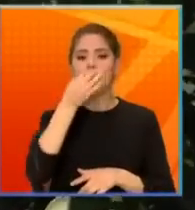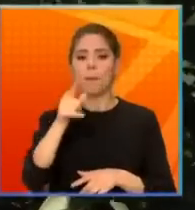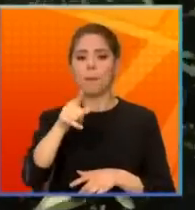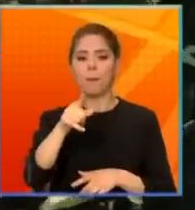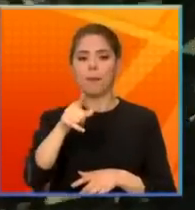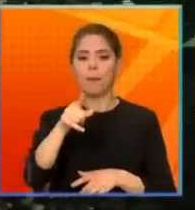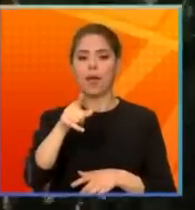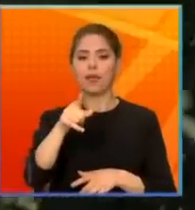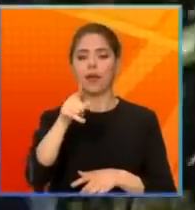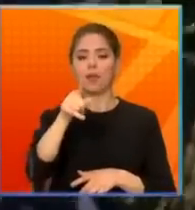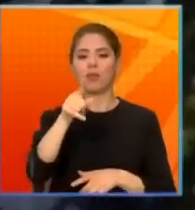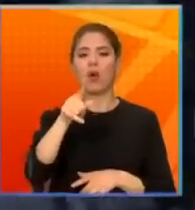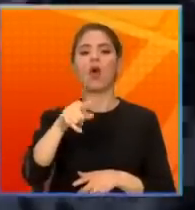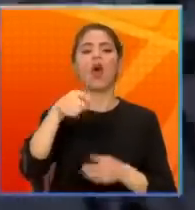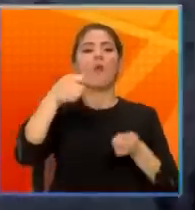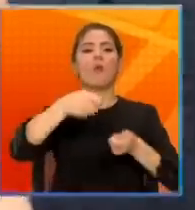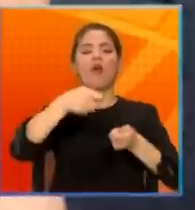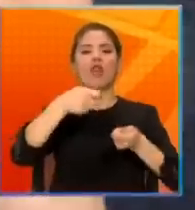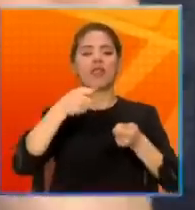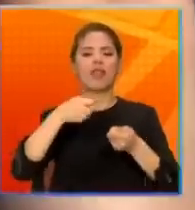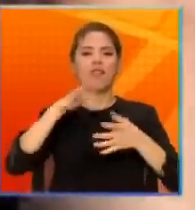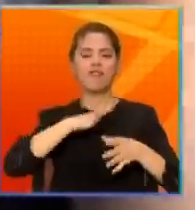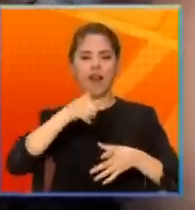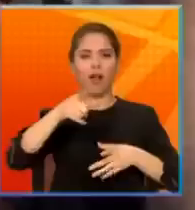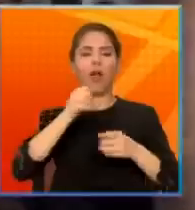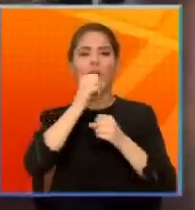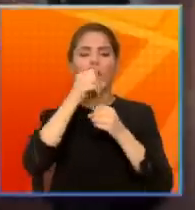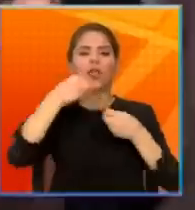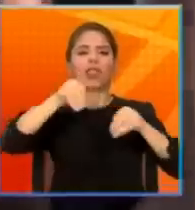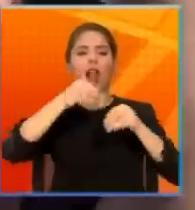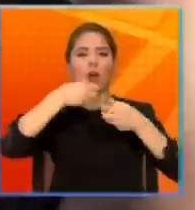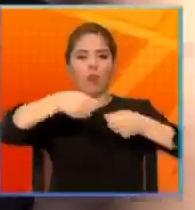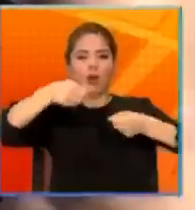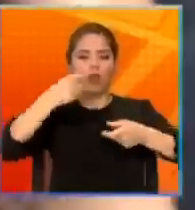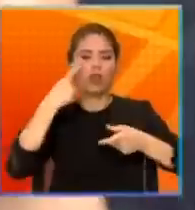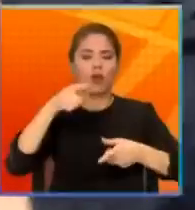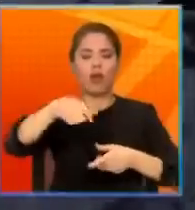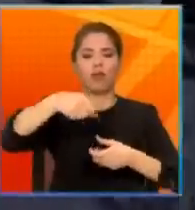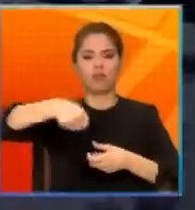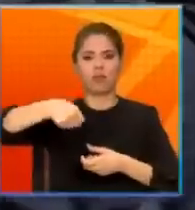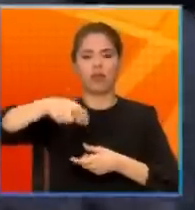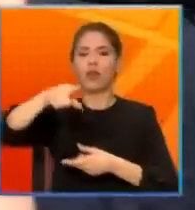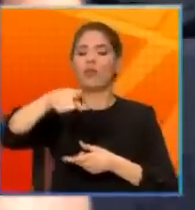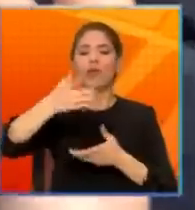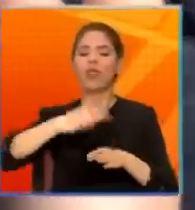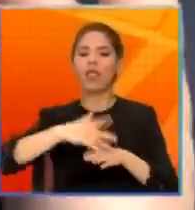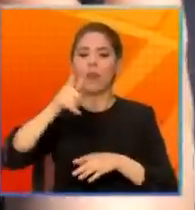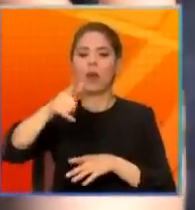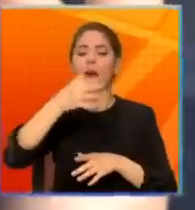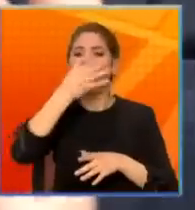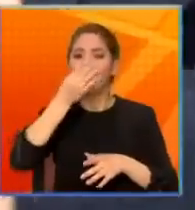Meryemciğim, elimde bir tane naylon torba var, bir poşet var. Hep onu yanımda taşıyorum sürekli.